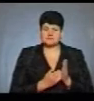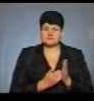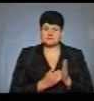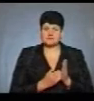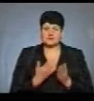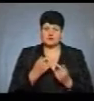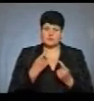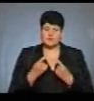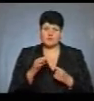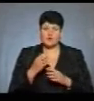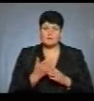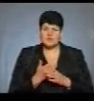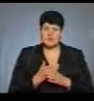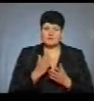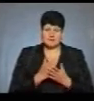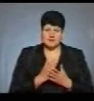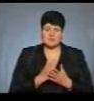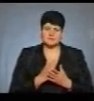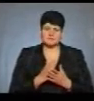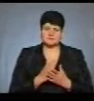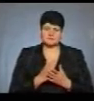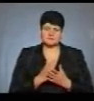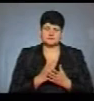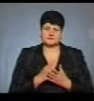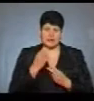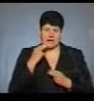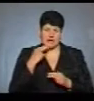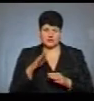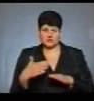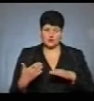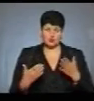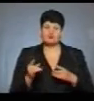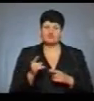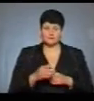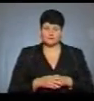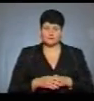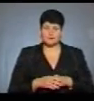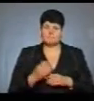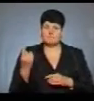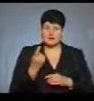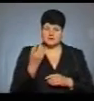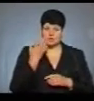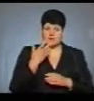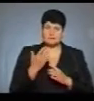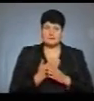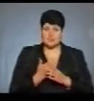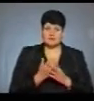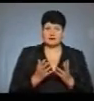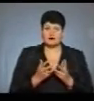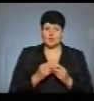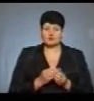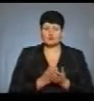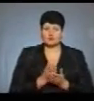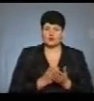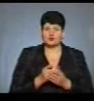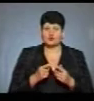якщо ми говоримо про пільги, вона має ряд кращих сторін. Чому? Тому що перше, коли пільга нараховувалась